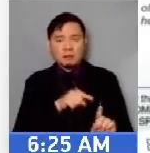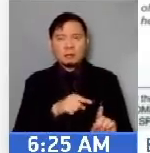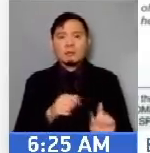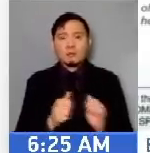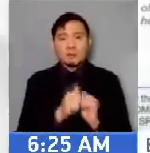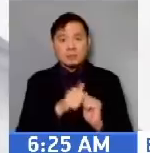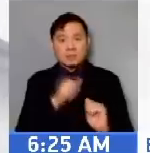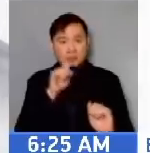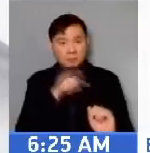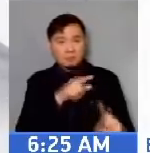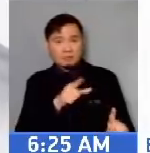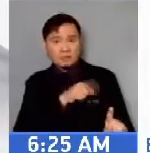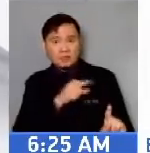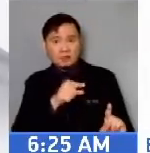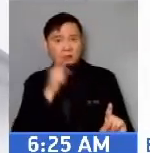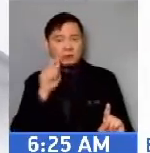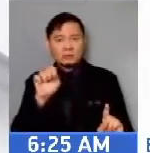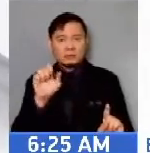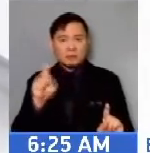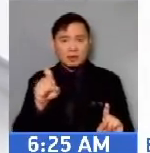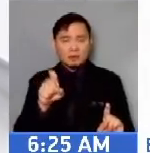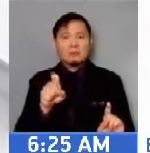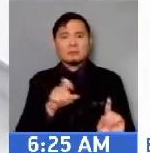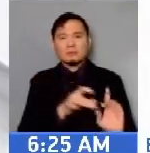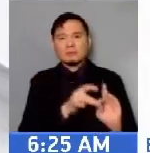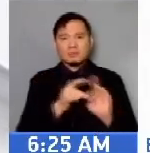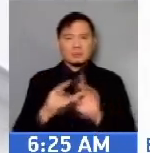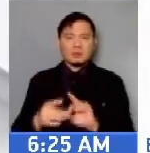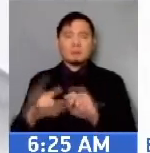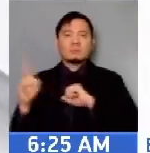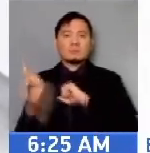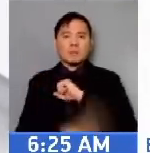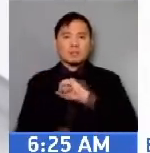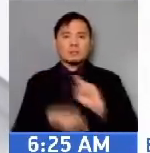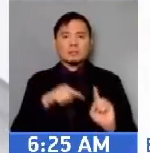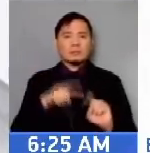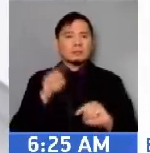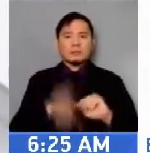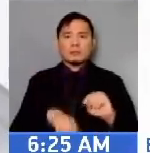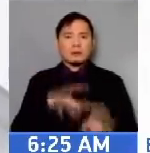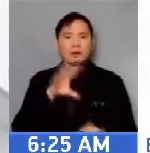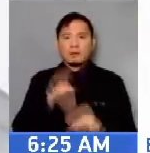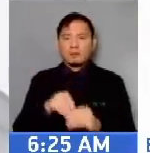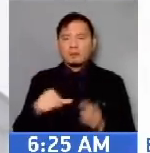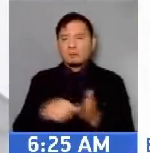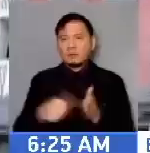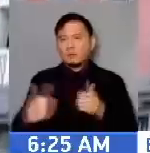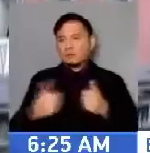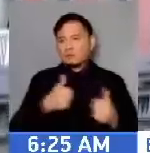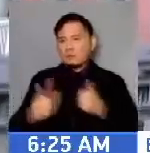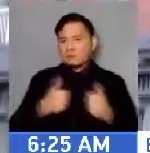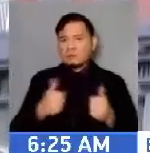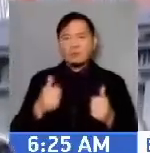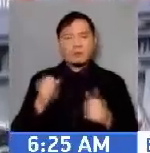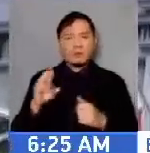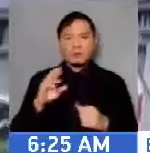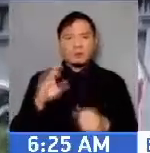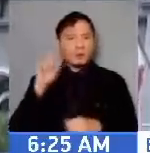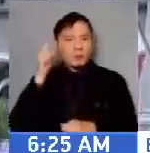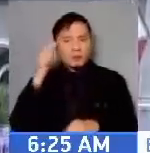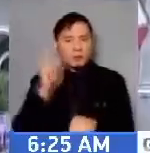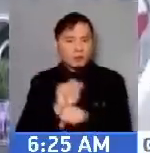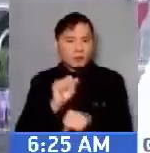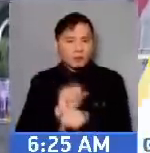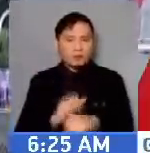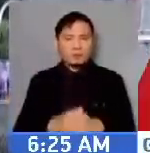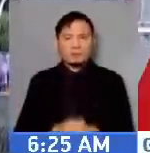sa tax code ay may kaakibat na parusang perpetual disqualification from public office. Matatanda ang ibinasura ng COMELEC First